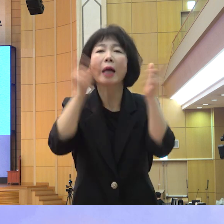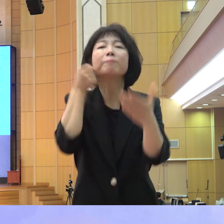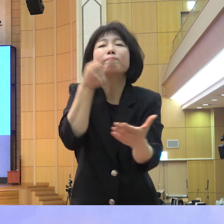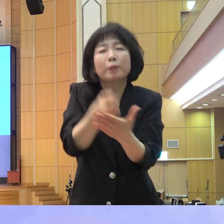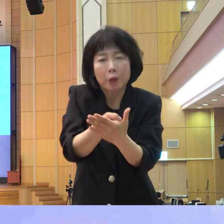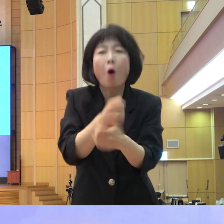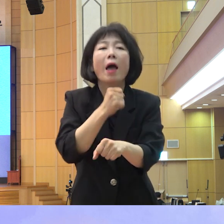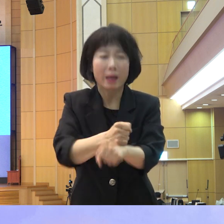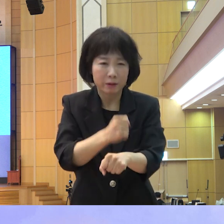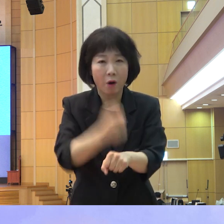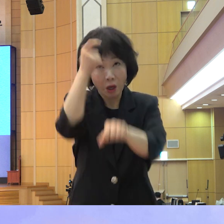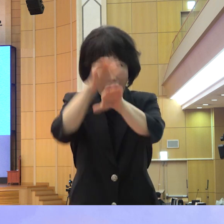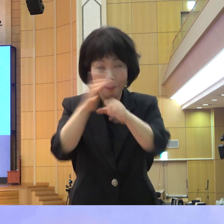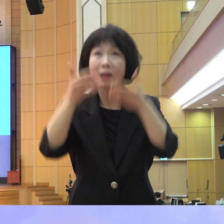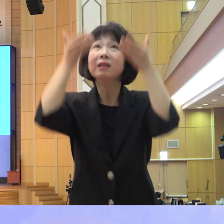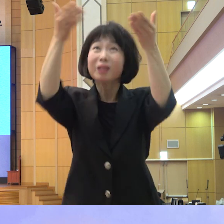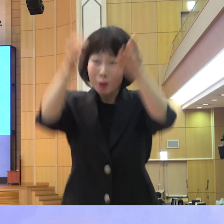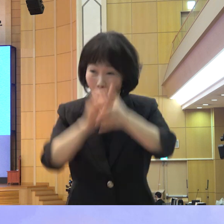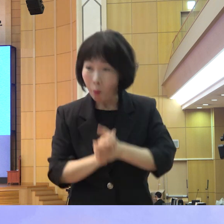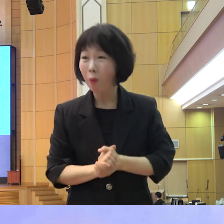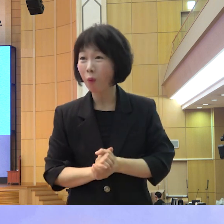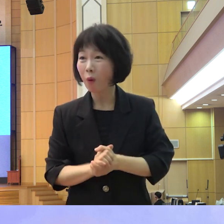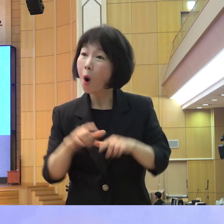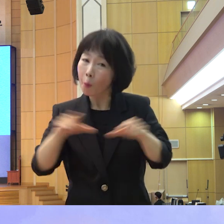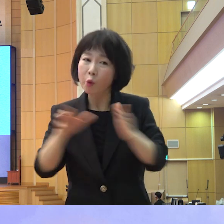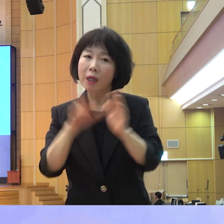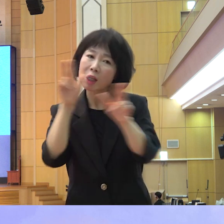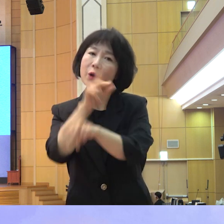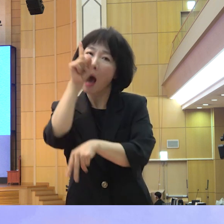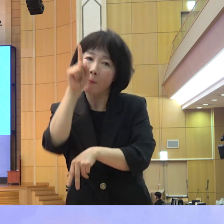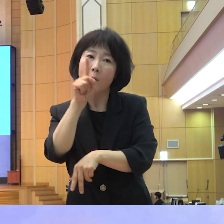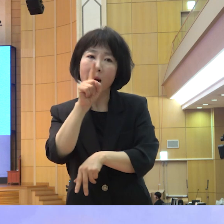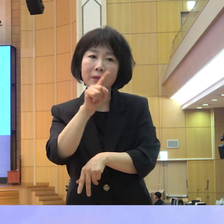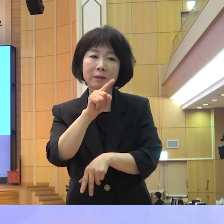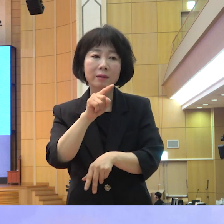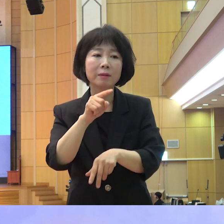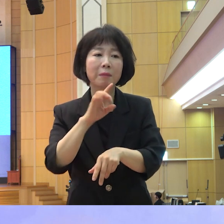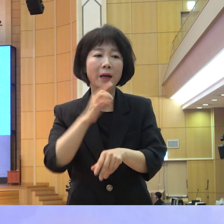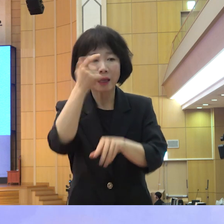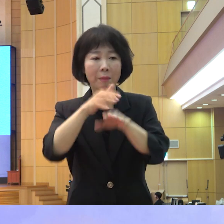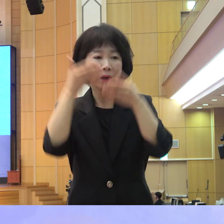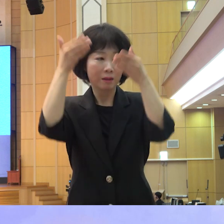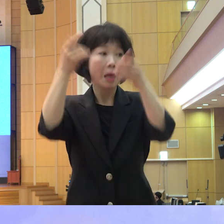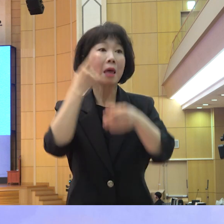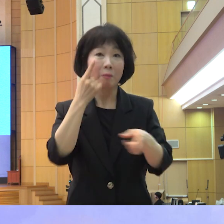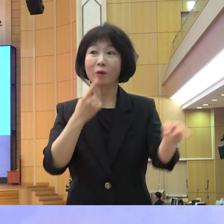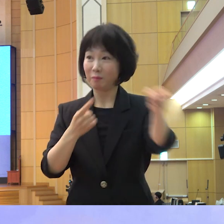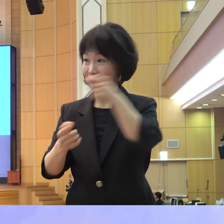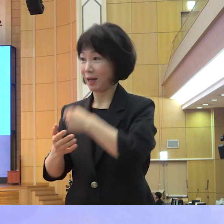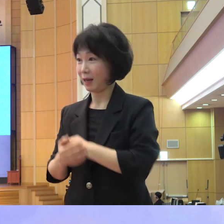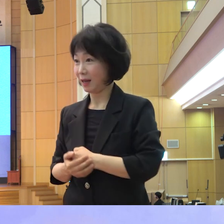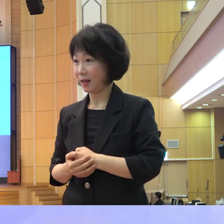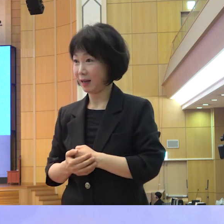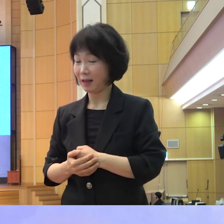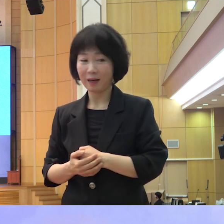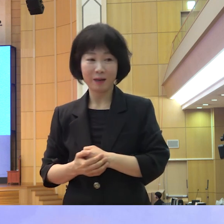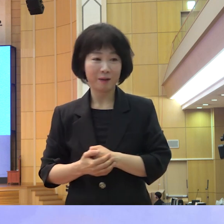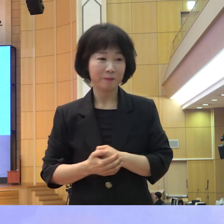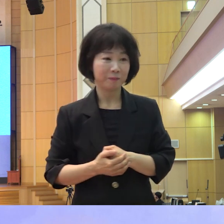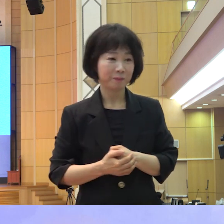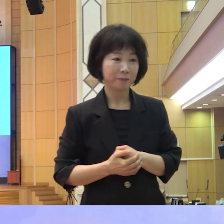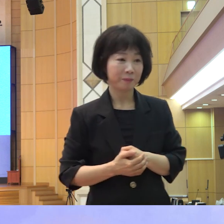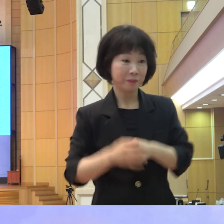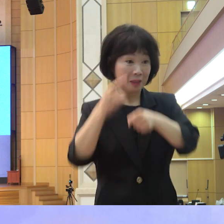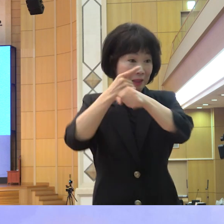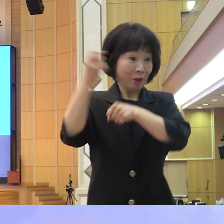게 다가왔으면 그거 하시고 그거 아닌 주에는 평상시 거 이렇게 돌아가시면서 아마 하시면 될 것 같아요. 내년에도 또 다른 가정예배